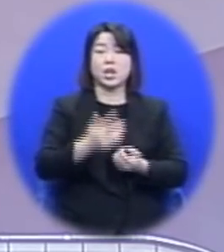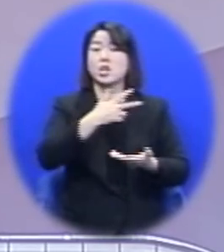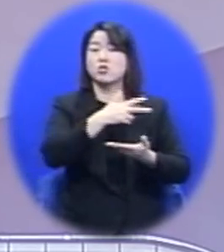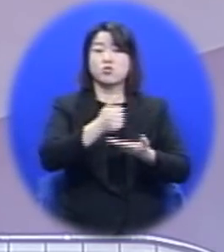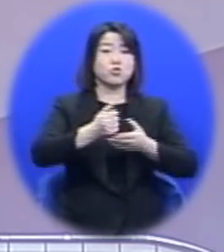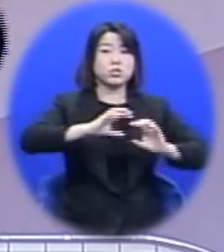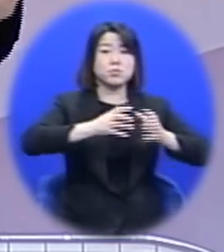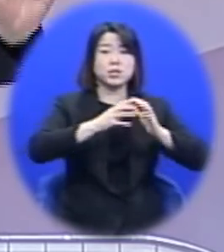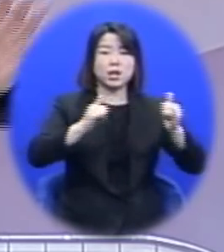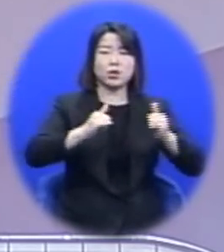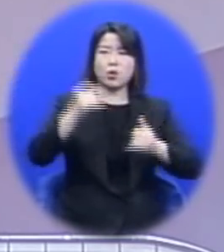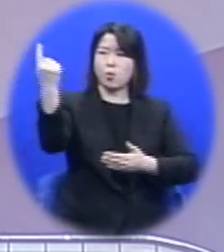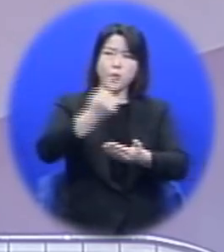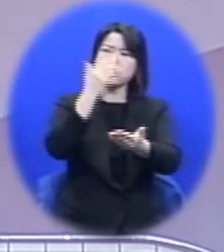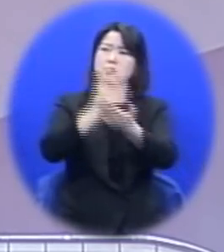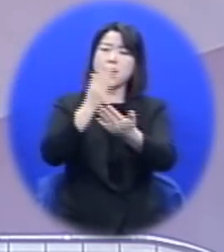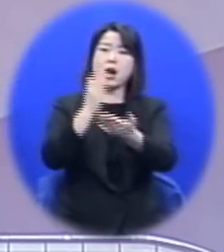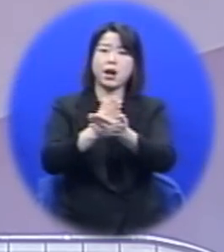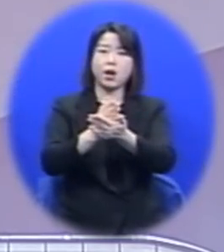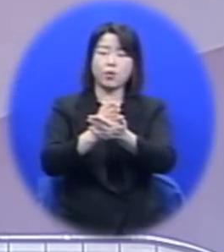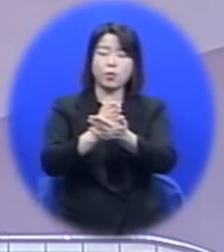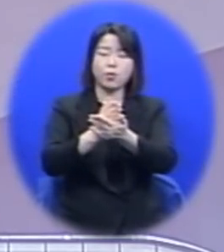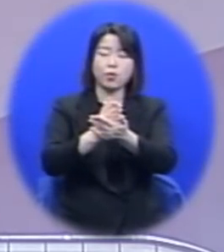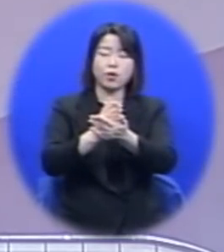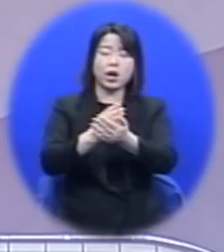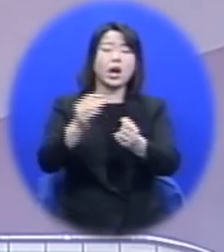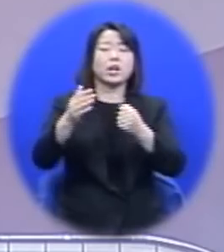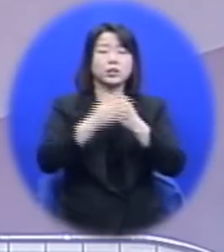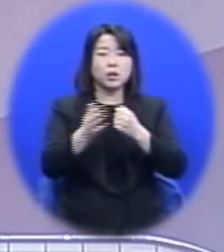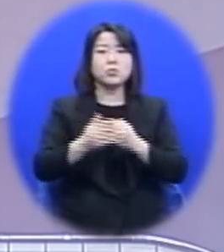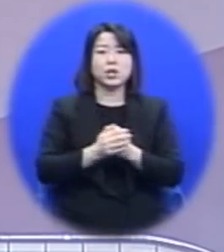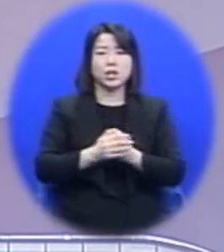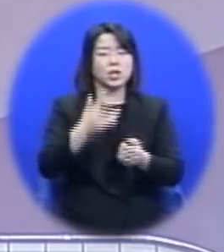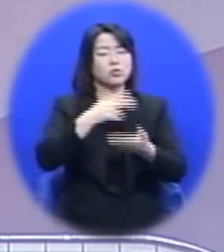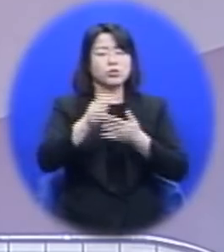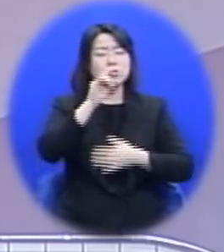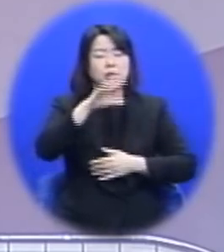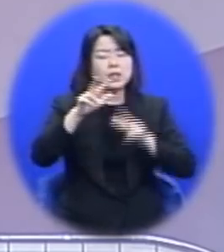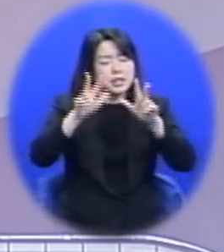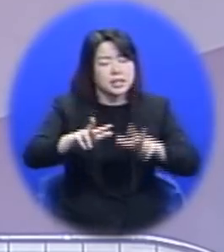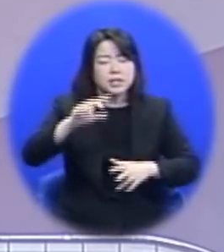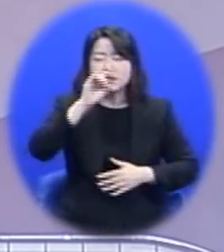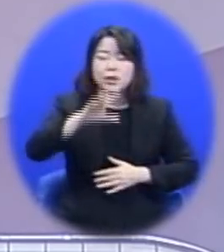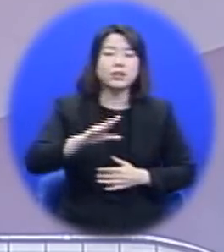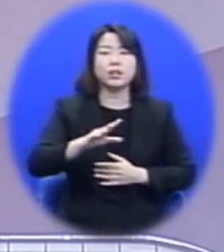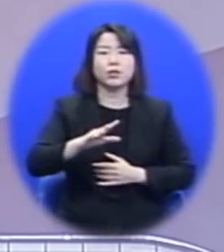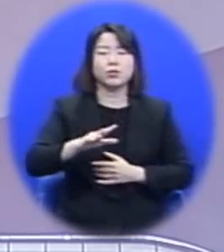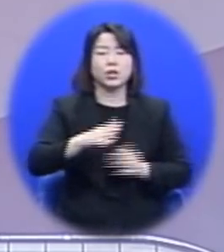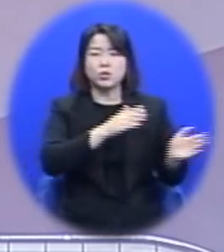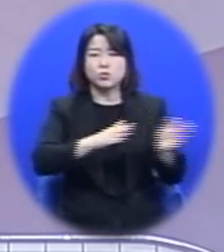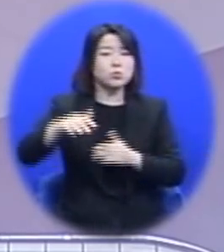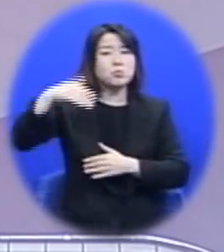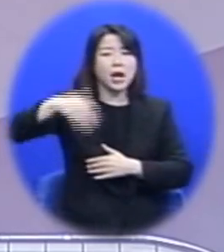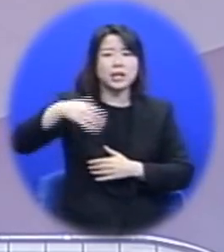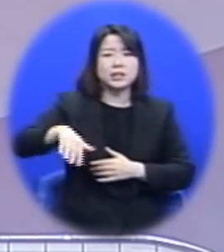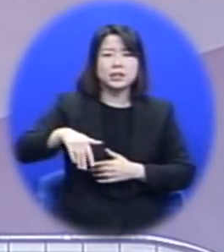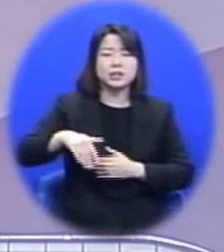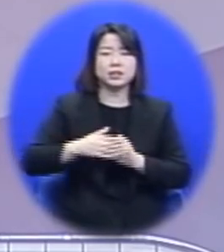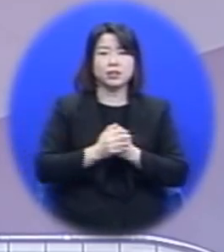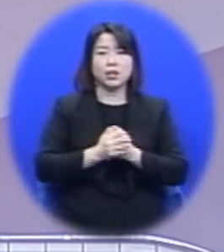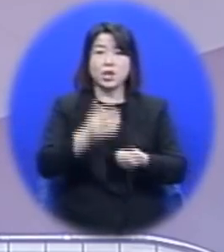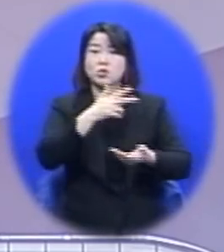주님의 백성들이 오지 말라니까. 아, 주님 안 돼요. 아직 오시면 안 돼요. 아직 준비 안 됐어요.